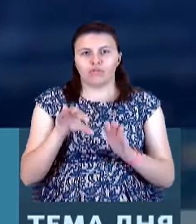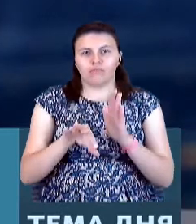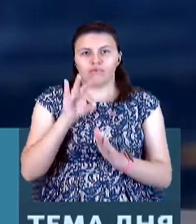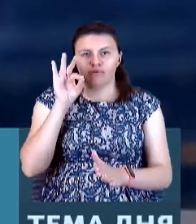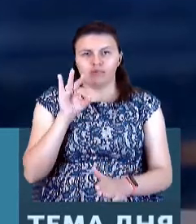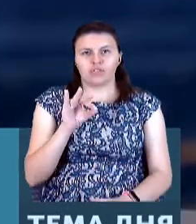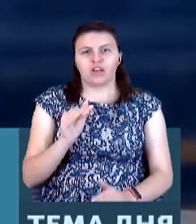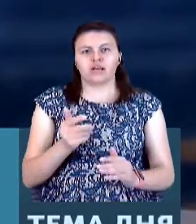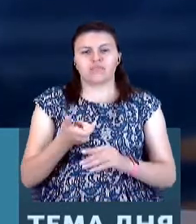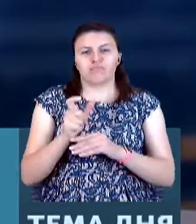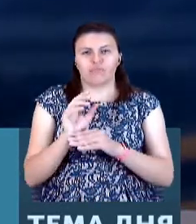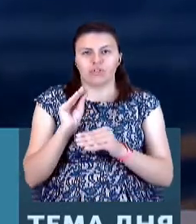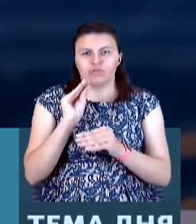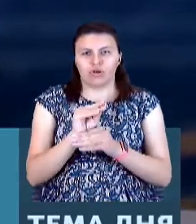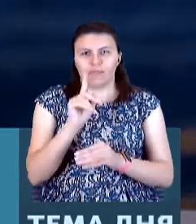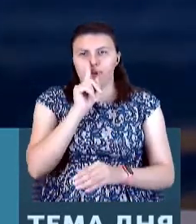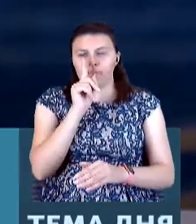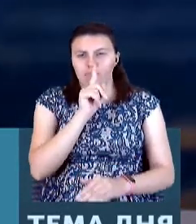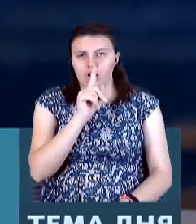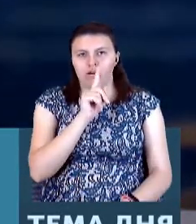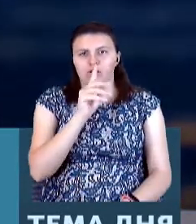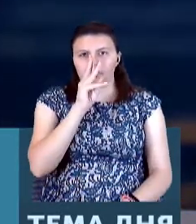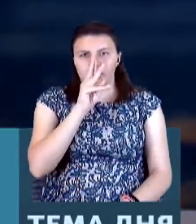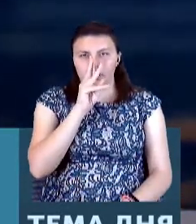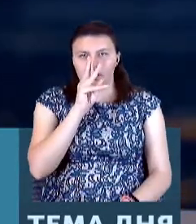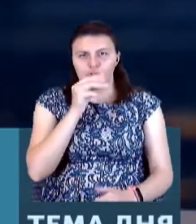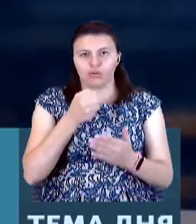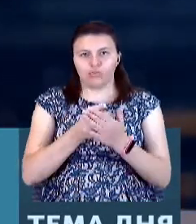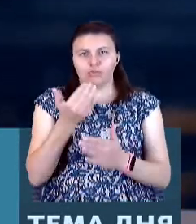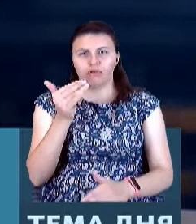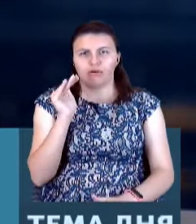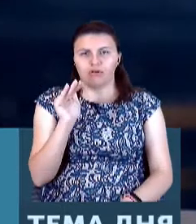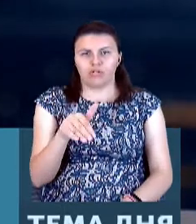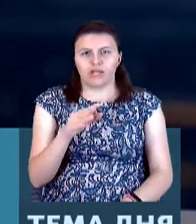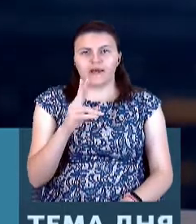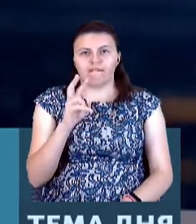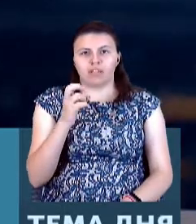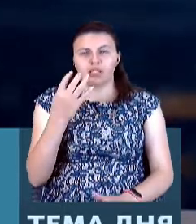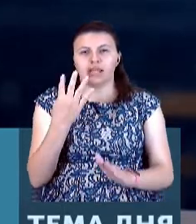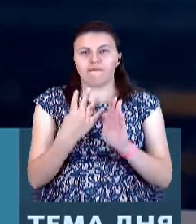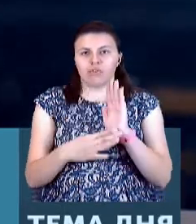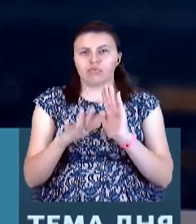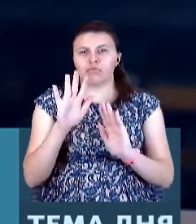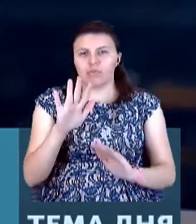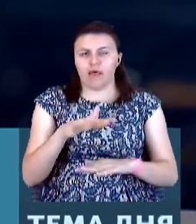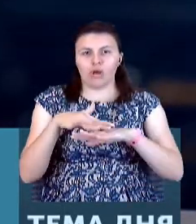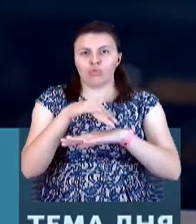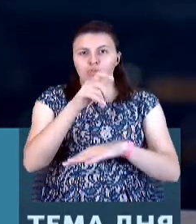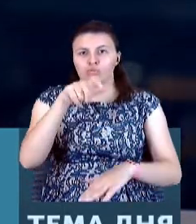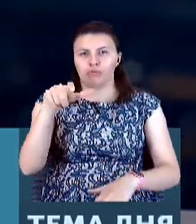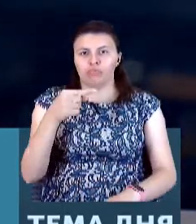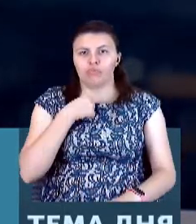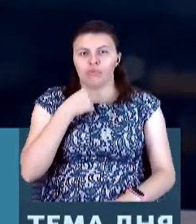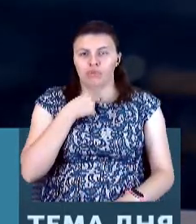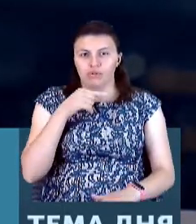мінімальної заробітної плати до 5 тисяч гривень. За відповідне рішення проголосувало 295 народних депутатів. Надалі уряд